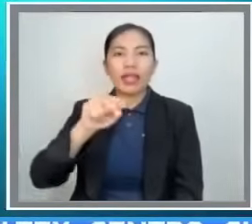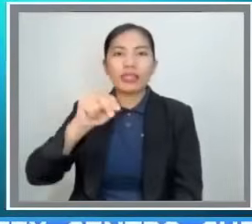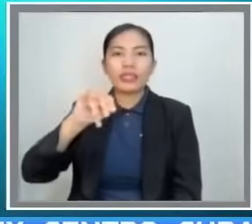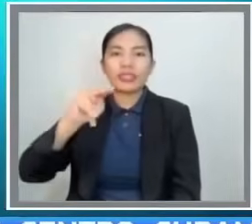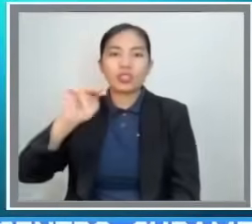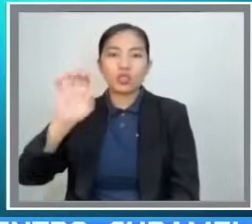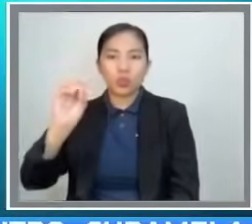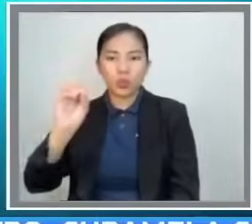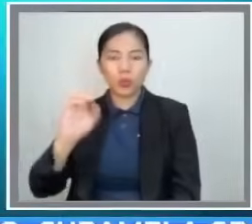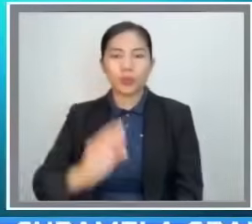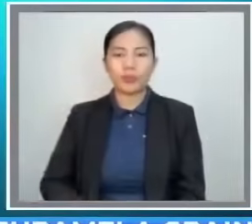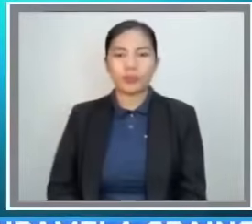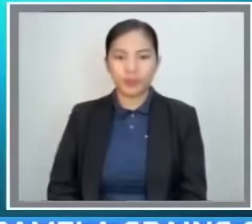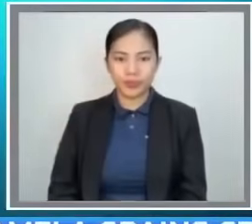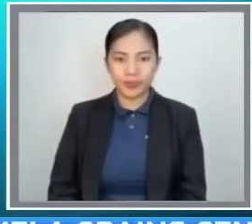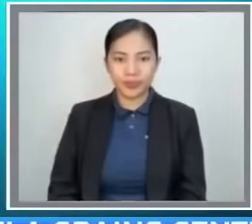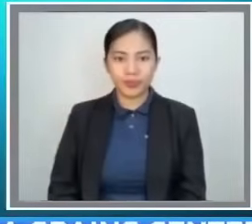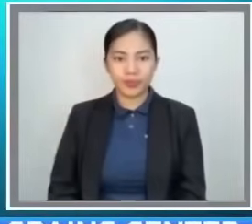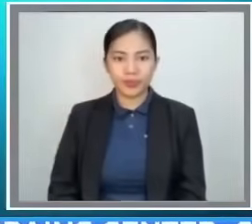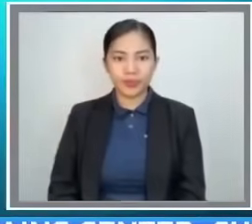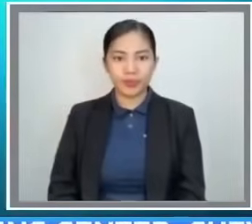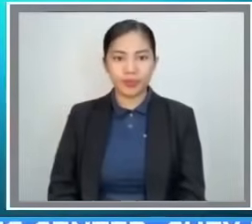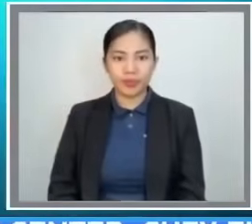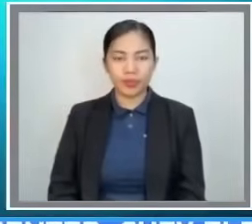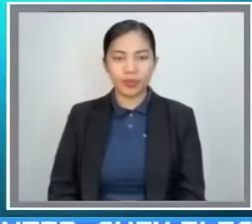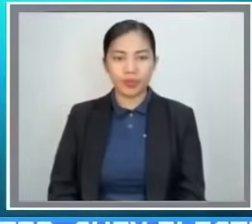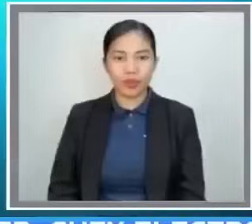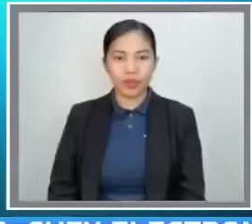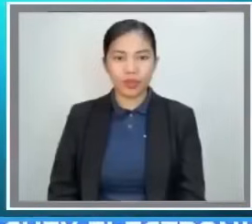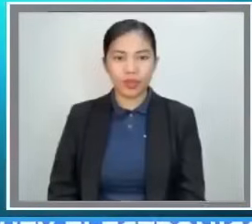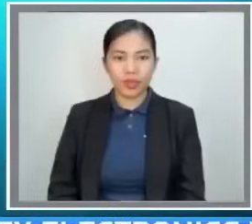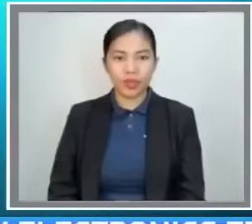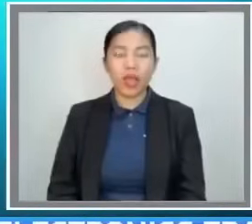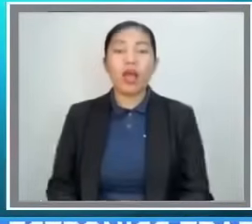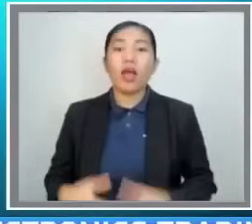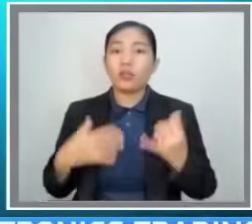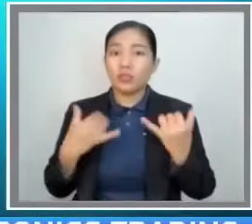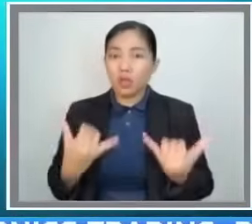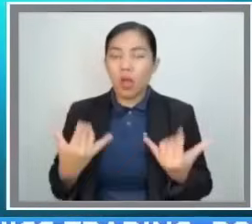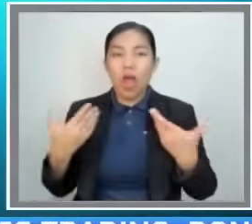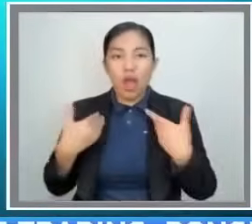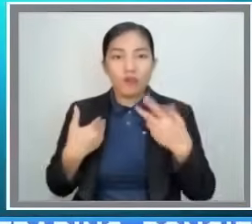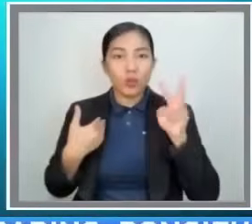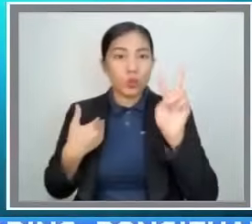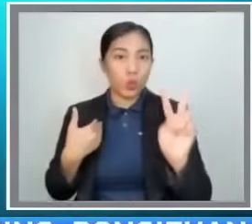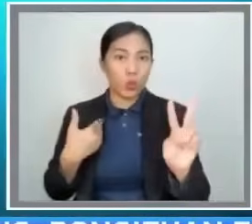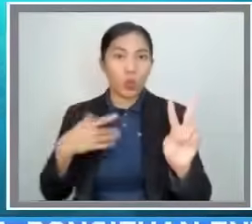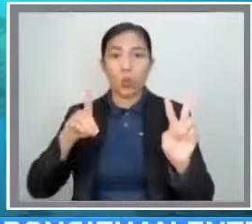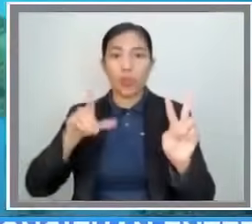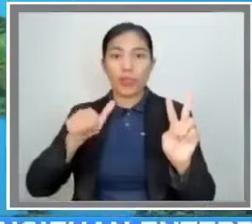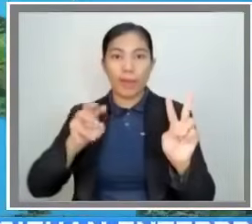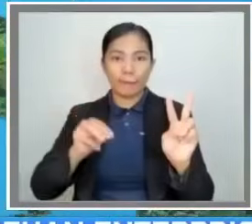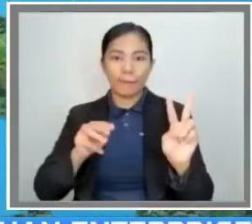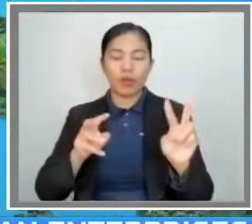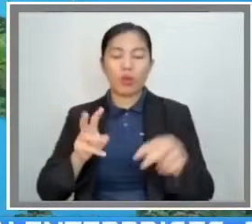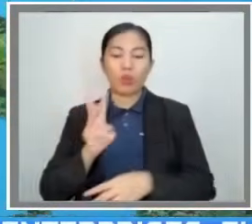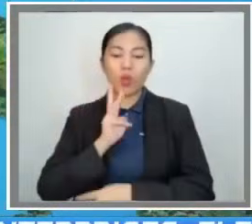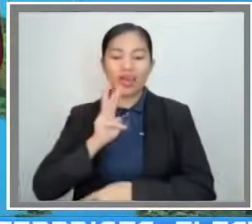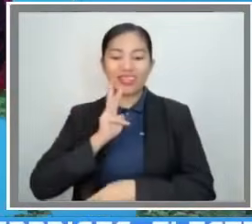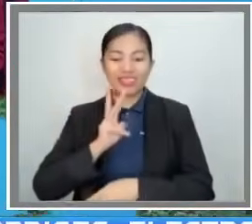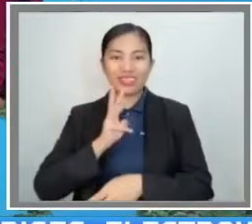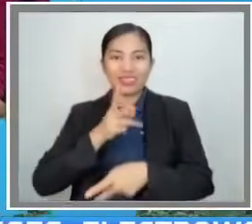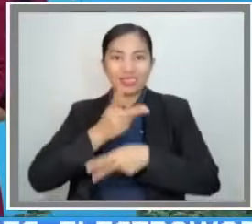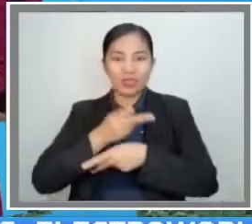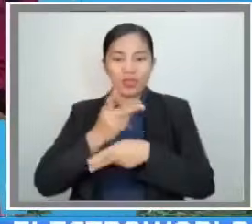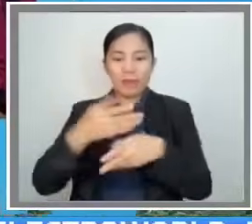Mga kapuso, 2 dam ang nagpapakawala ngayon ng tubig, ang Angat at Ipor Reservoir. Ayon sa PAGASA, may tigi isang gate